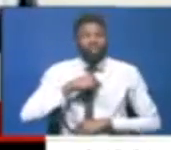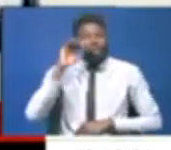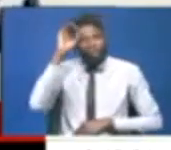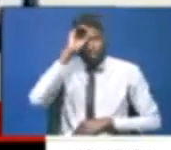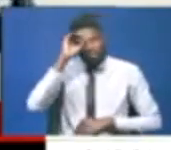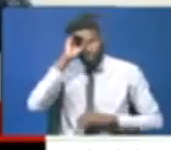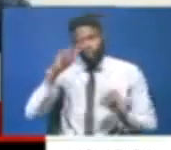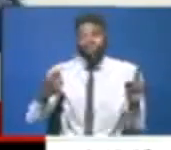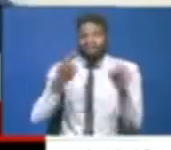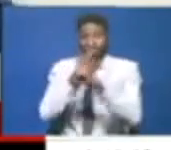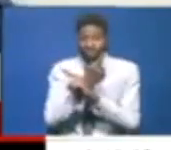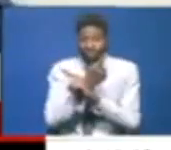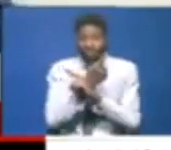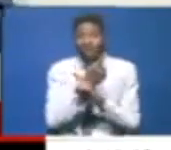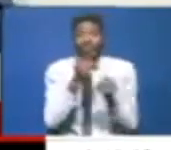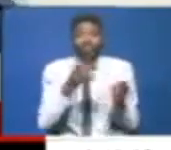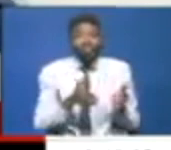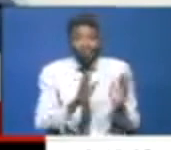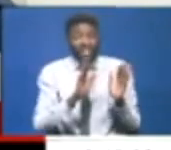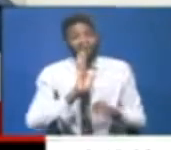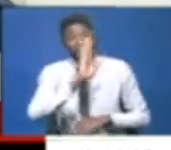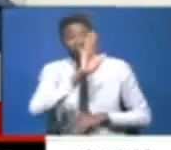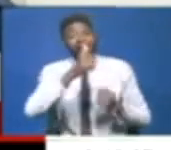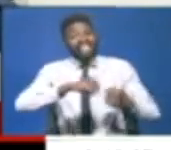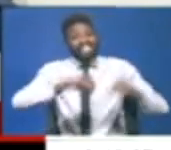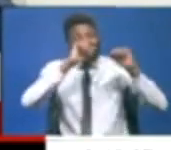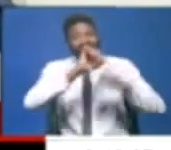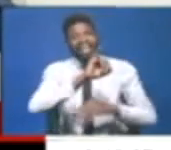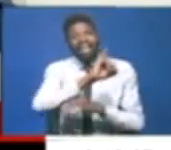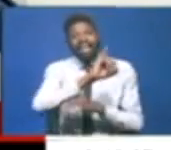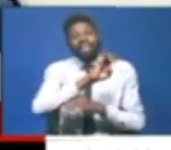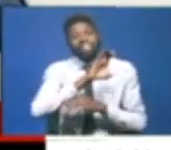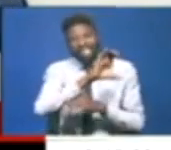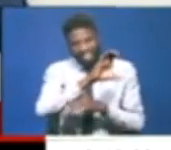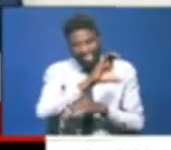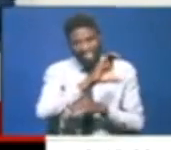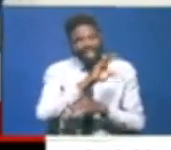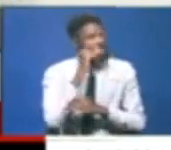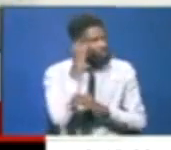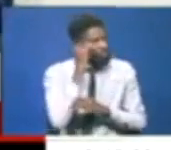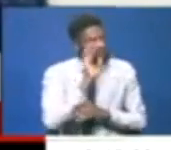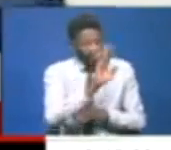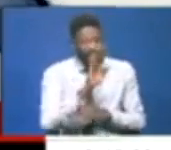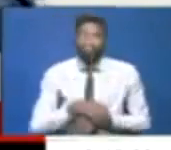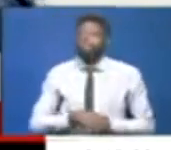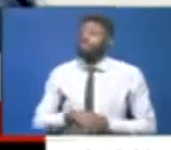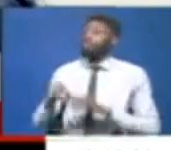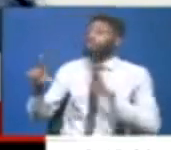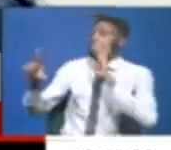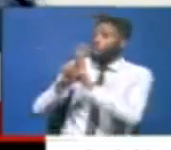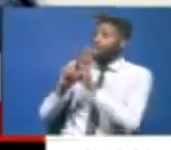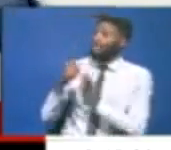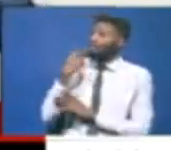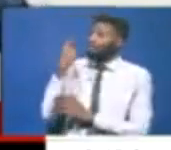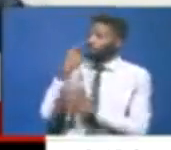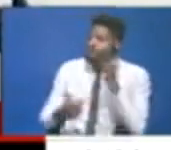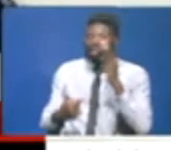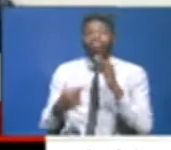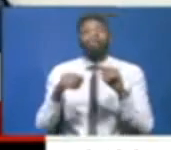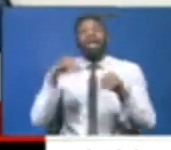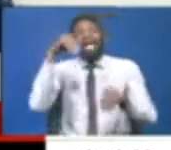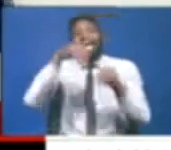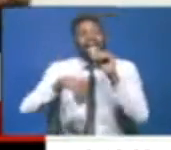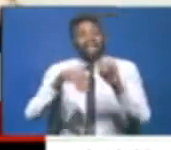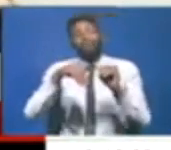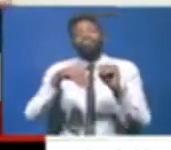anavyowaza mwenyekiti wa tume ya IBC, sheria inavyosema ama zile kanuni za uchaguzi zinavyosema, na yeye